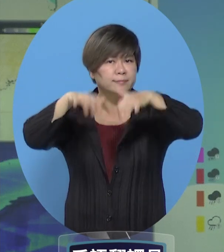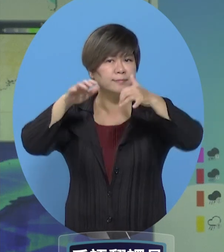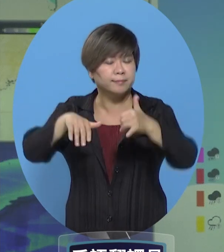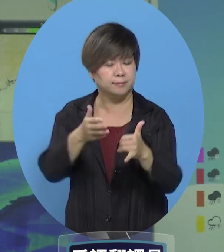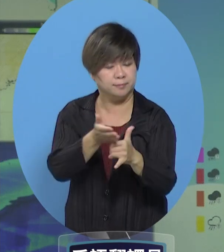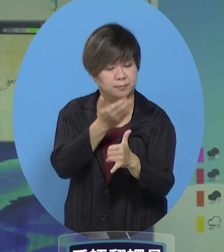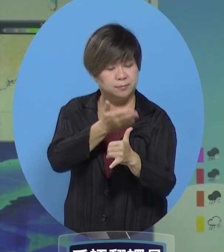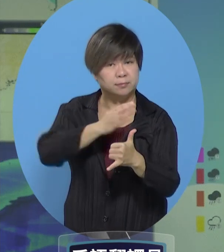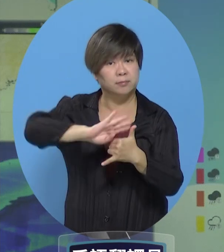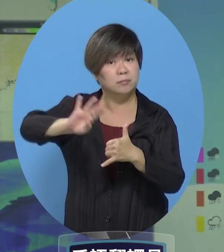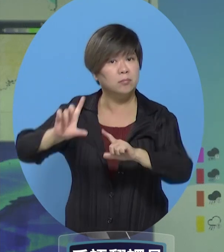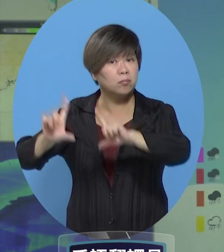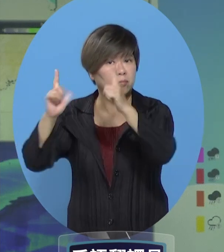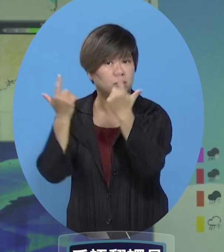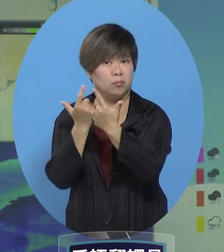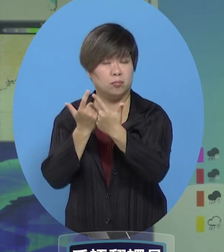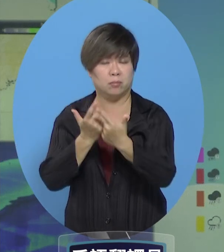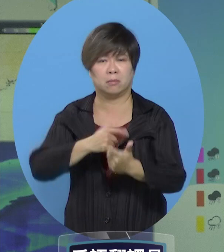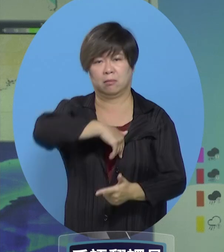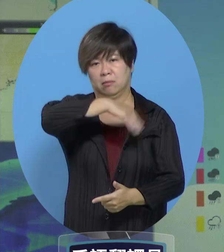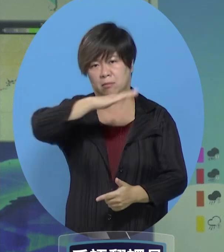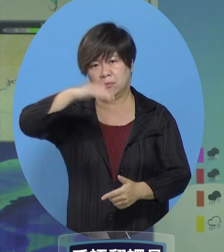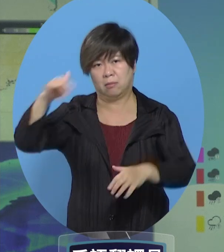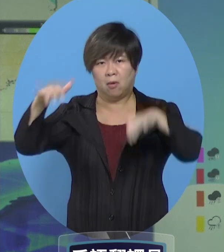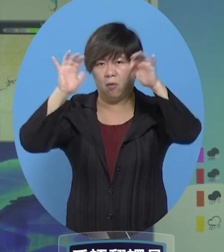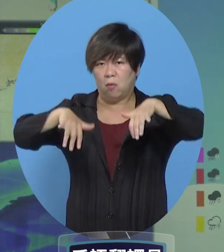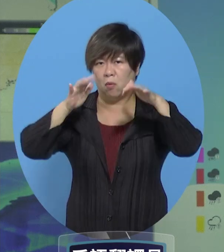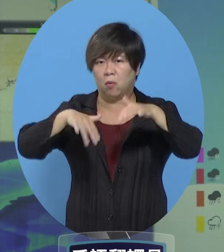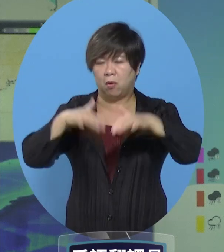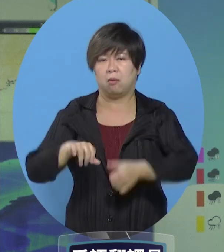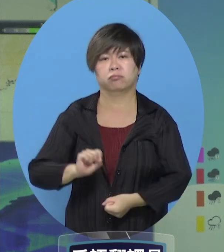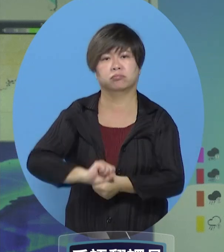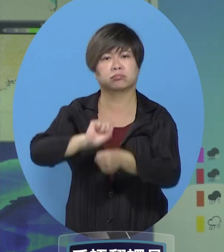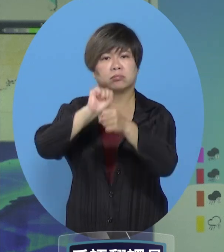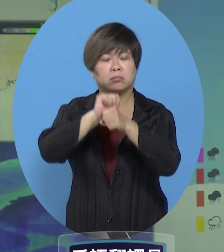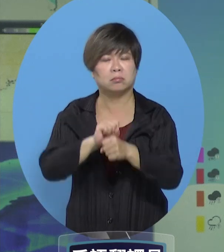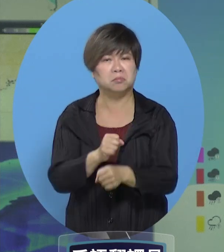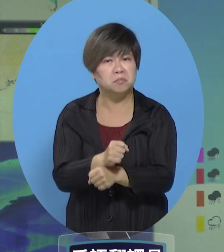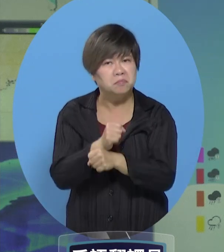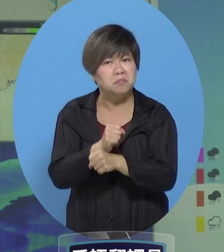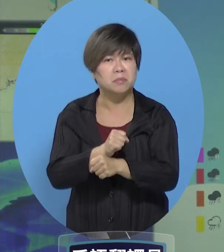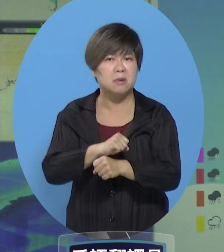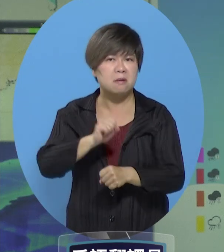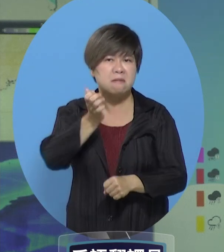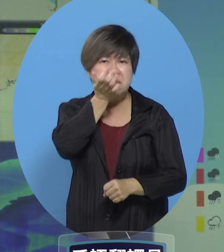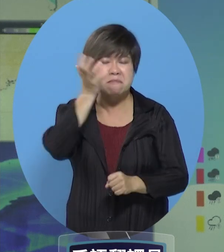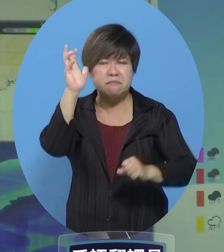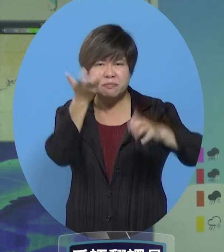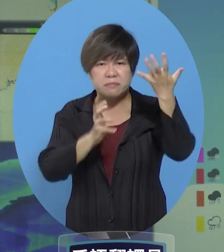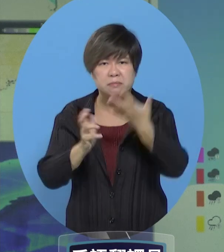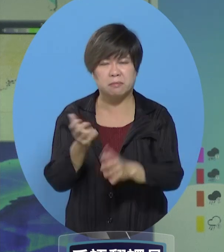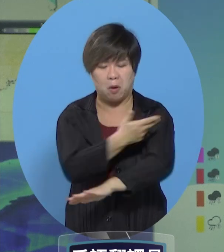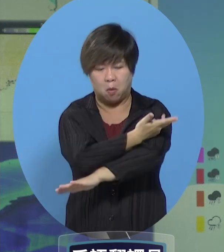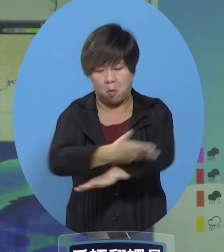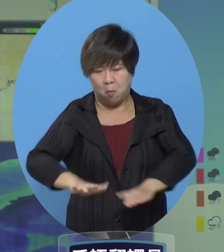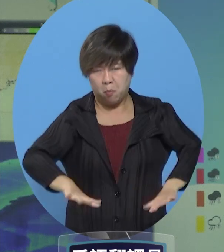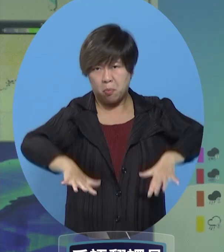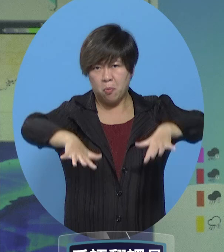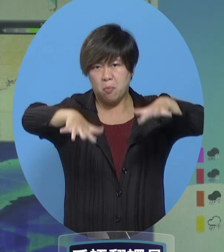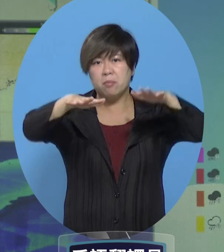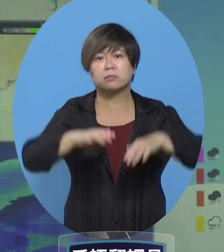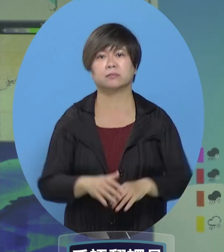或者是东北部的山区雨是最明显的时候，要特别注意可能会造成塌方或落石、溪水暴涨等等的现